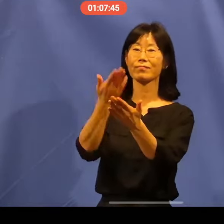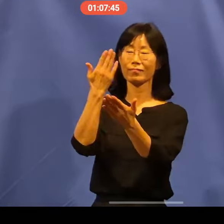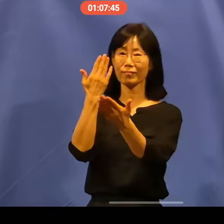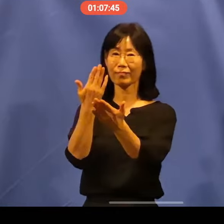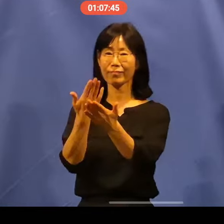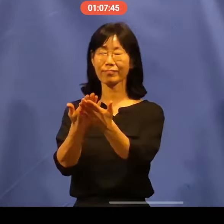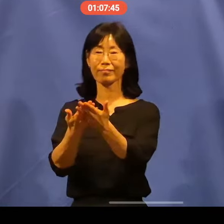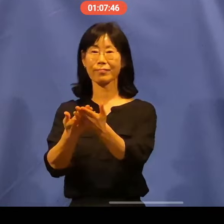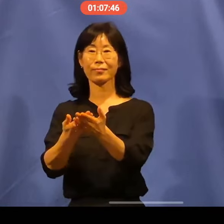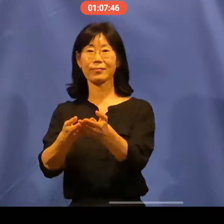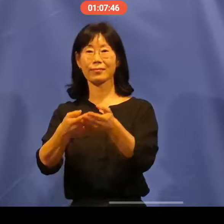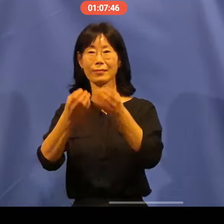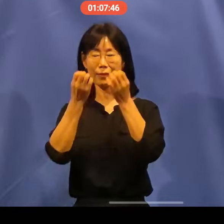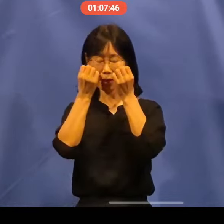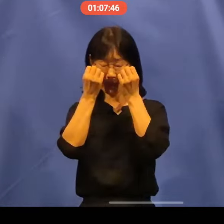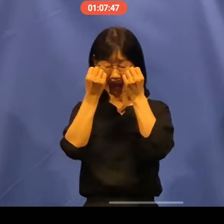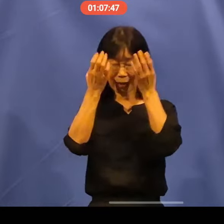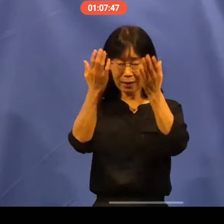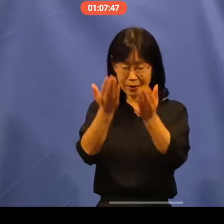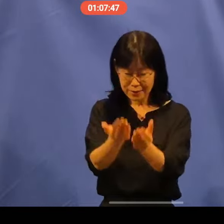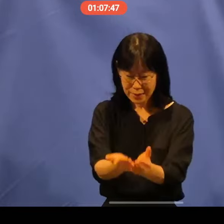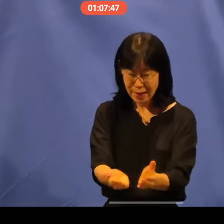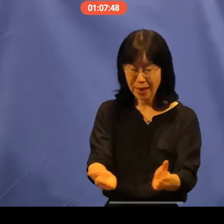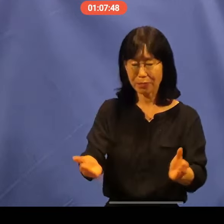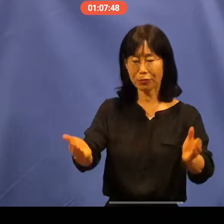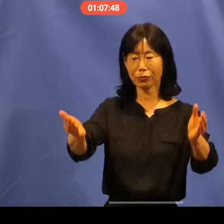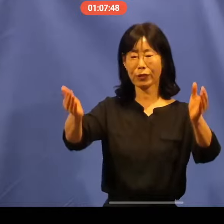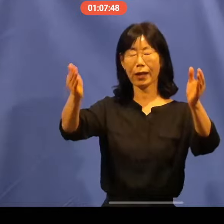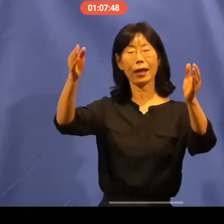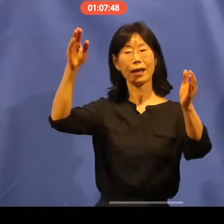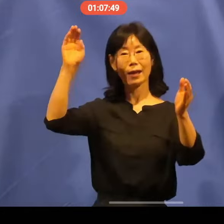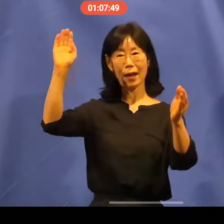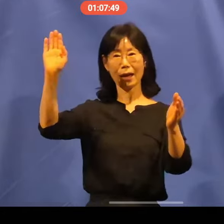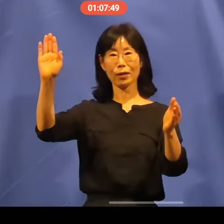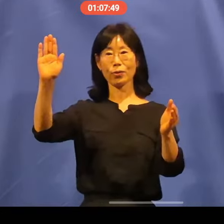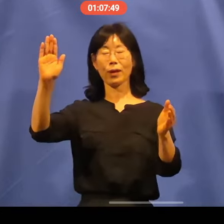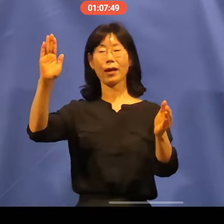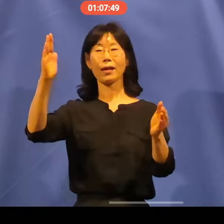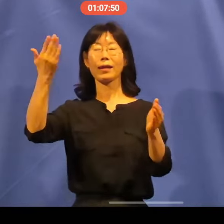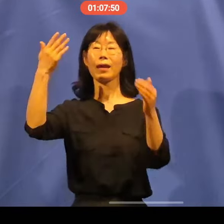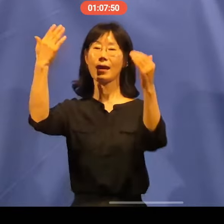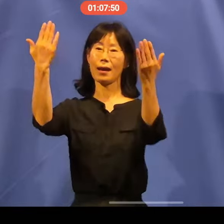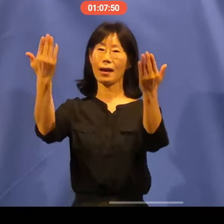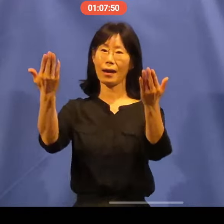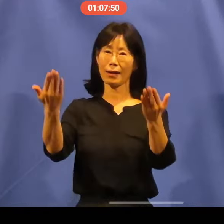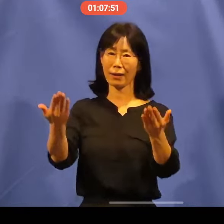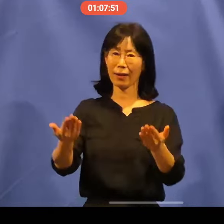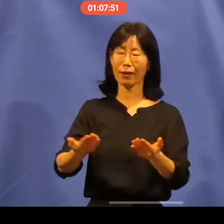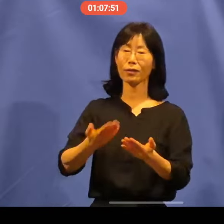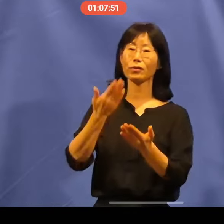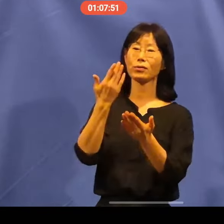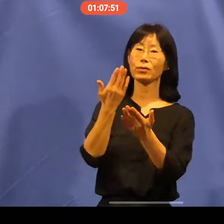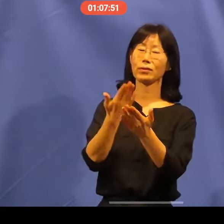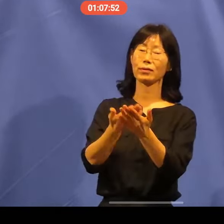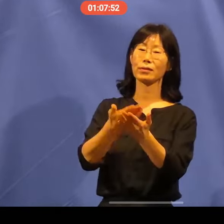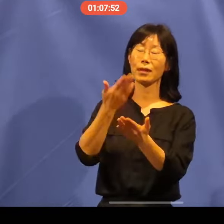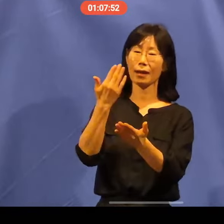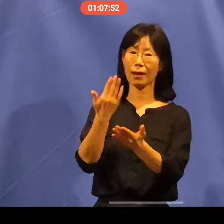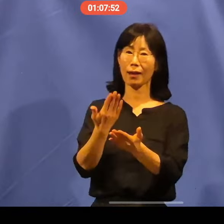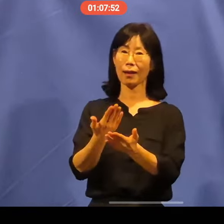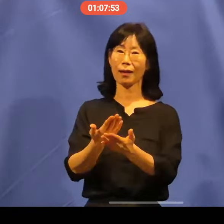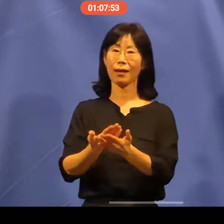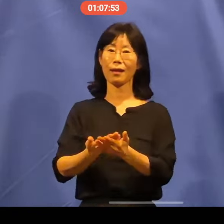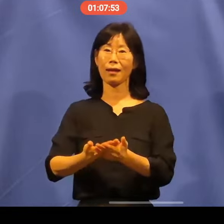하소서 새 부대가 되게 하여 주사. 새 부대가 되게 하여